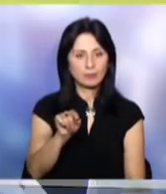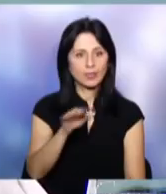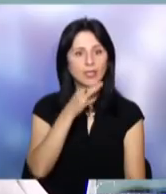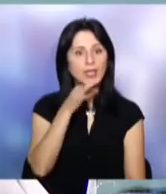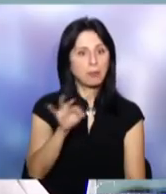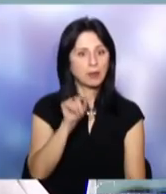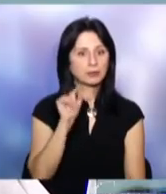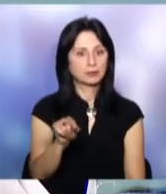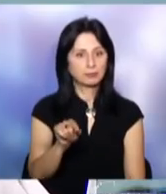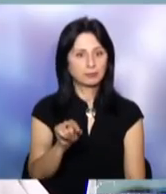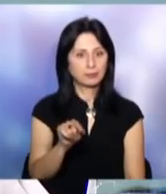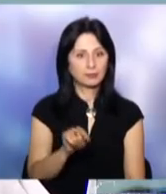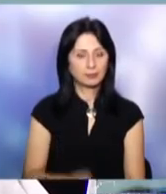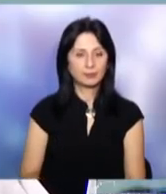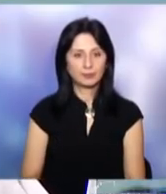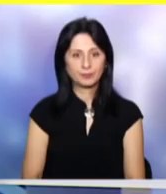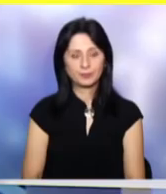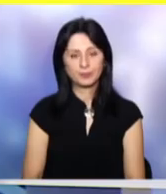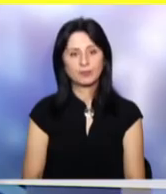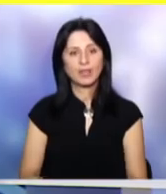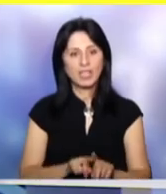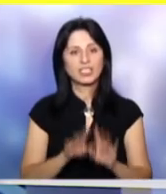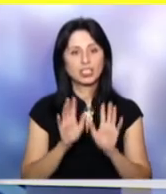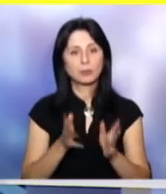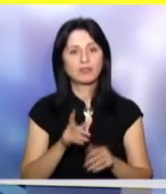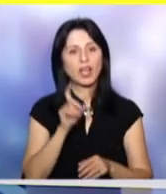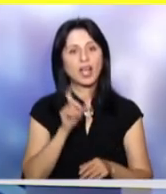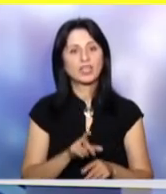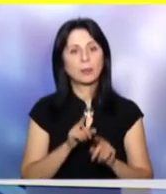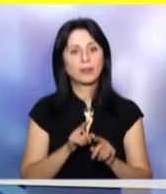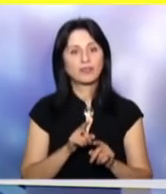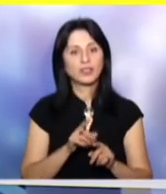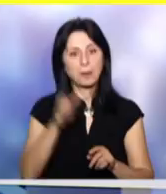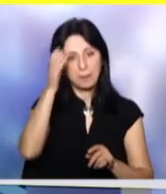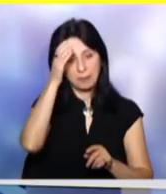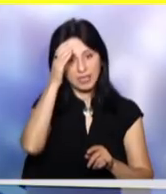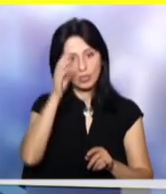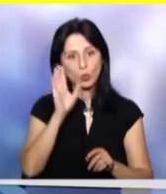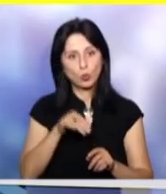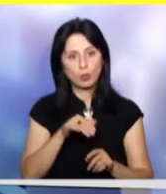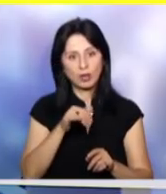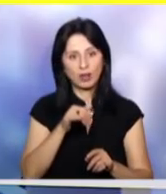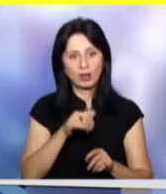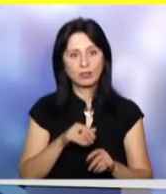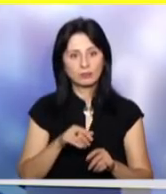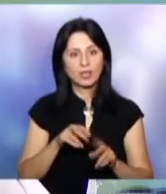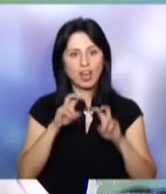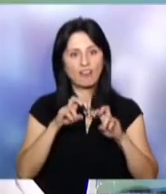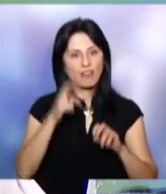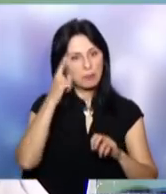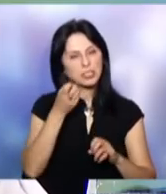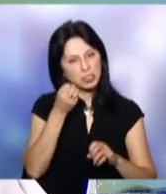შეფუთულმა პროდუქტმა და ასეთ შემთხვევაში ადამიანებმა, მეცნიერებმა კიდევ უფრო ვერაგი კვლევა